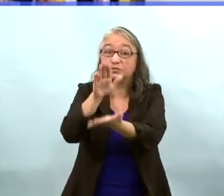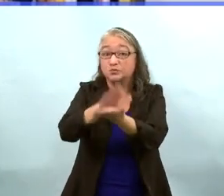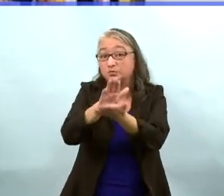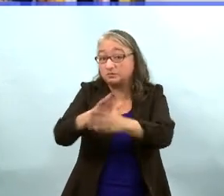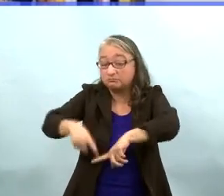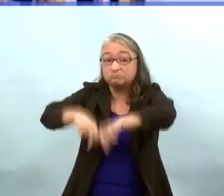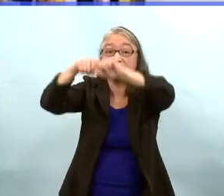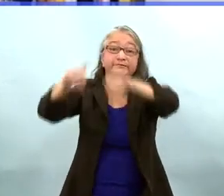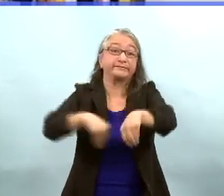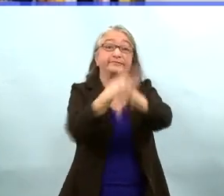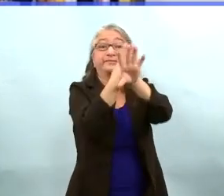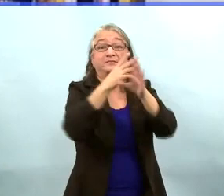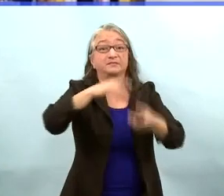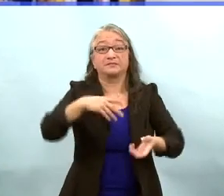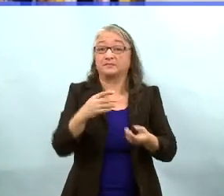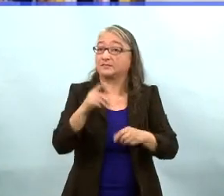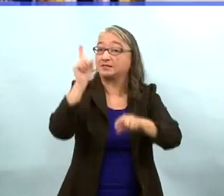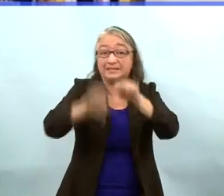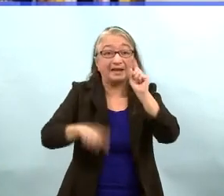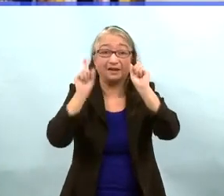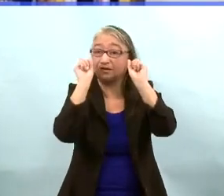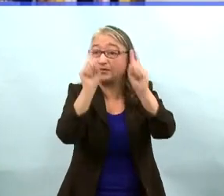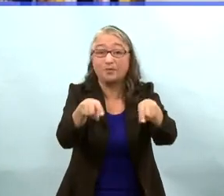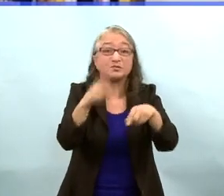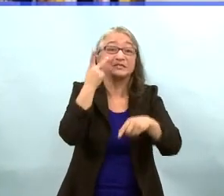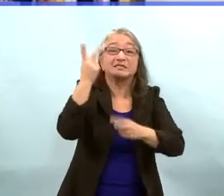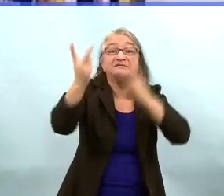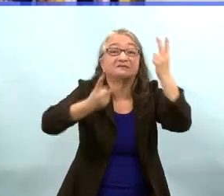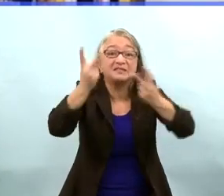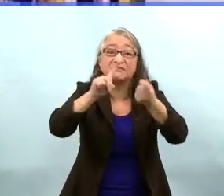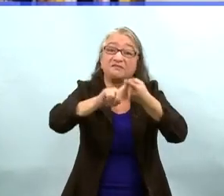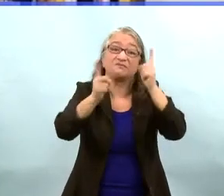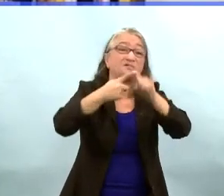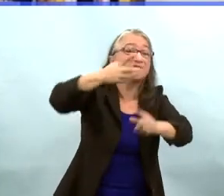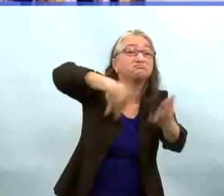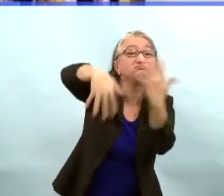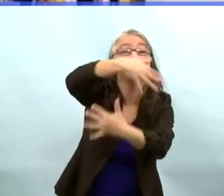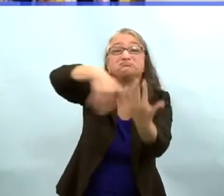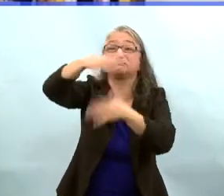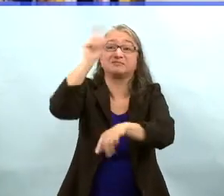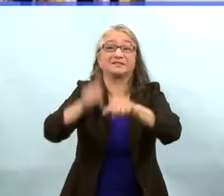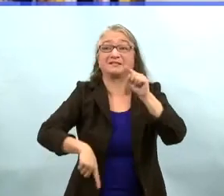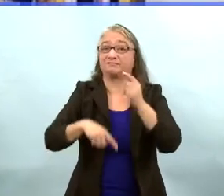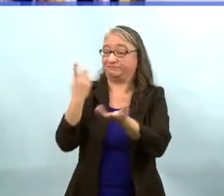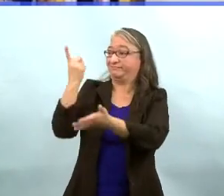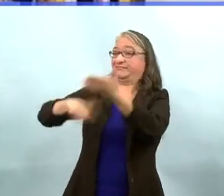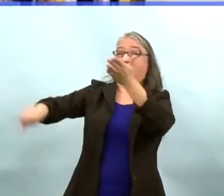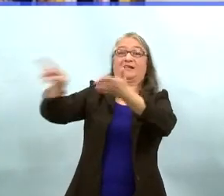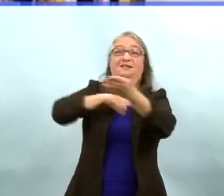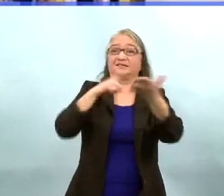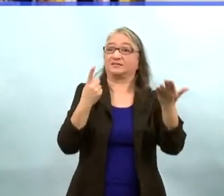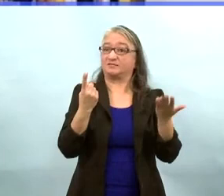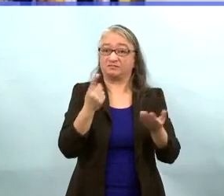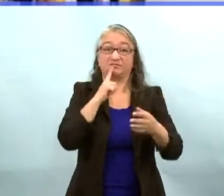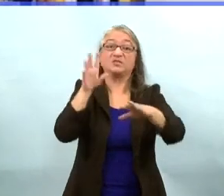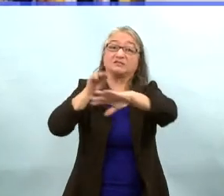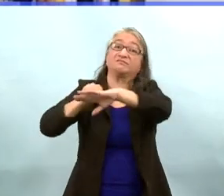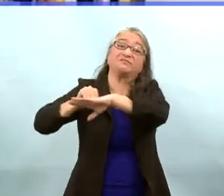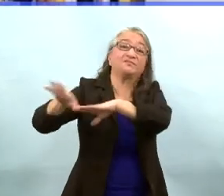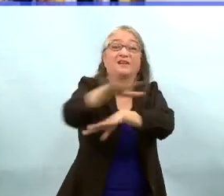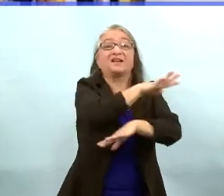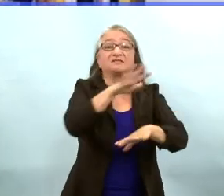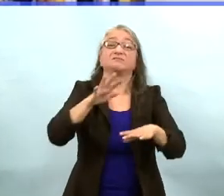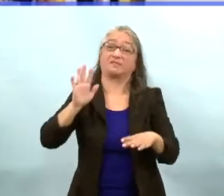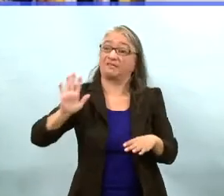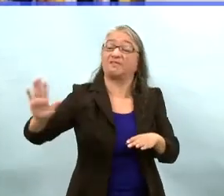difficile pour leur santé mentale et leur santé physique. Nous savons que ces effets négatifs sont plus graves